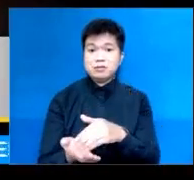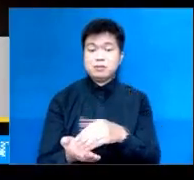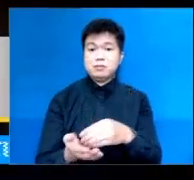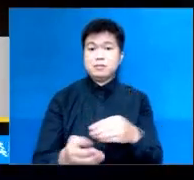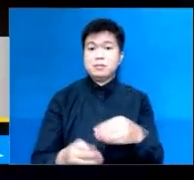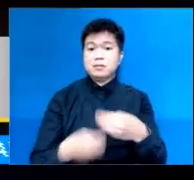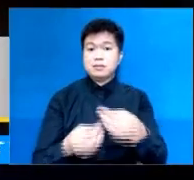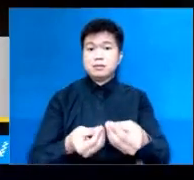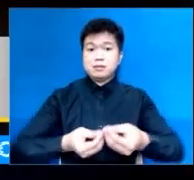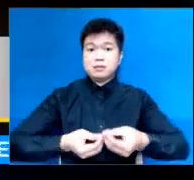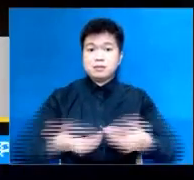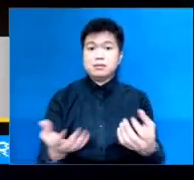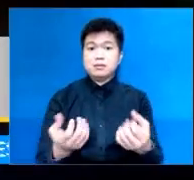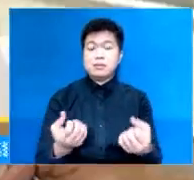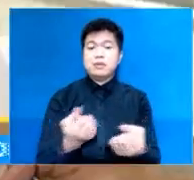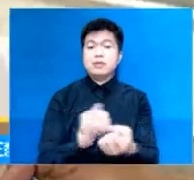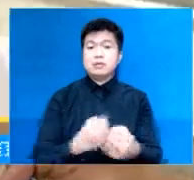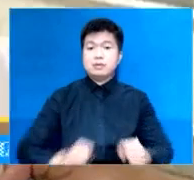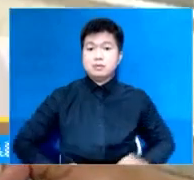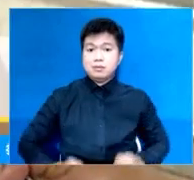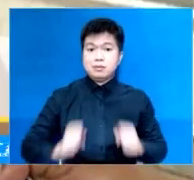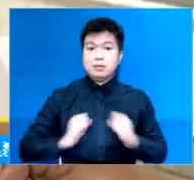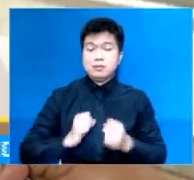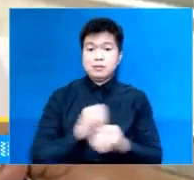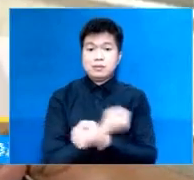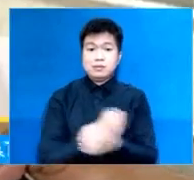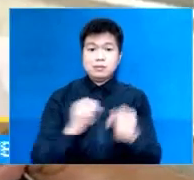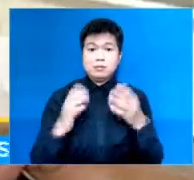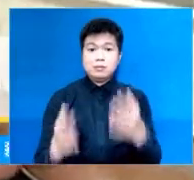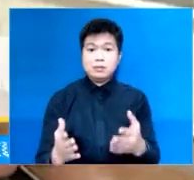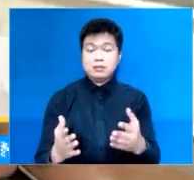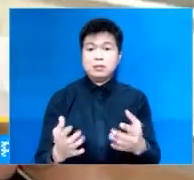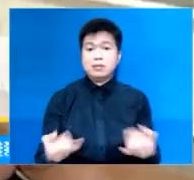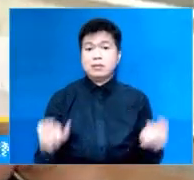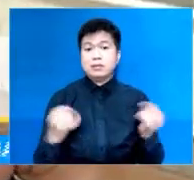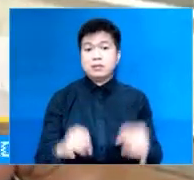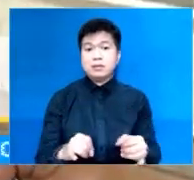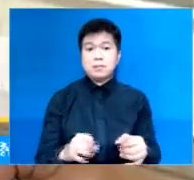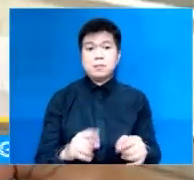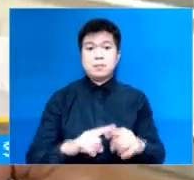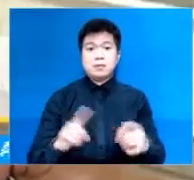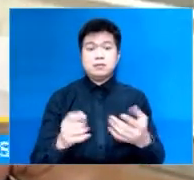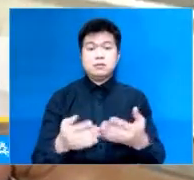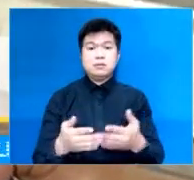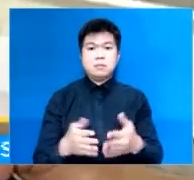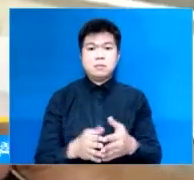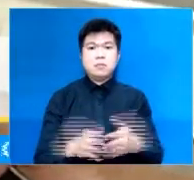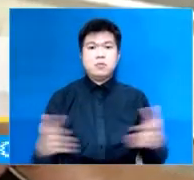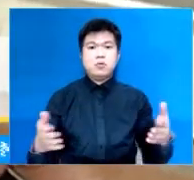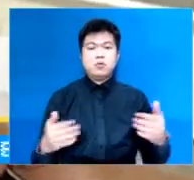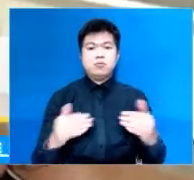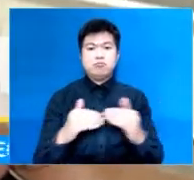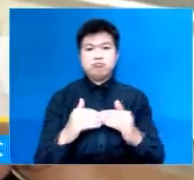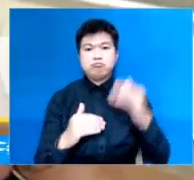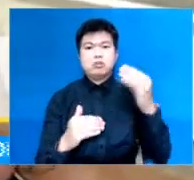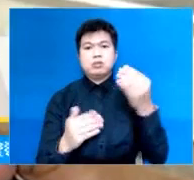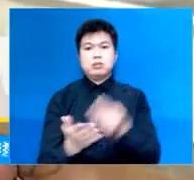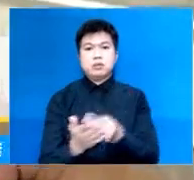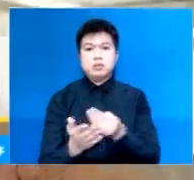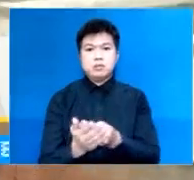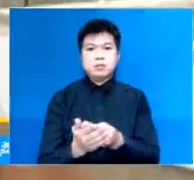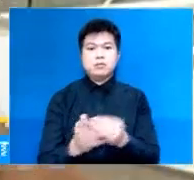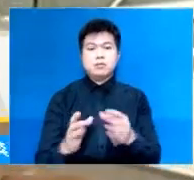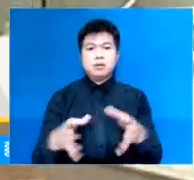ng insidente. Nabanggit din niya sa atin na mas malaki naman yung matatanggap ng pamilya ng mga nasawi, pero sa as of the amount ay wala